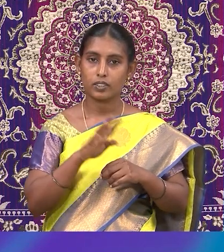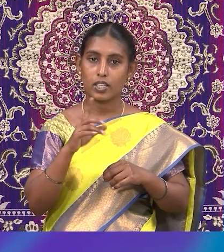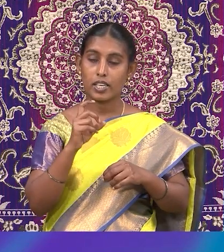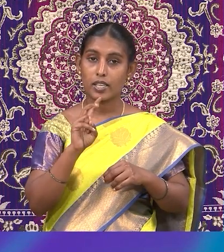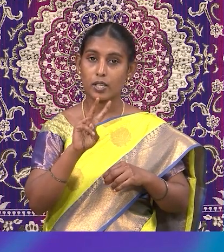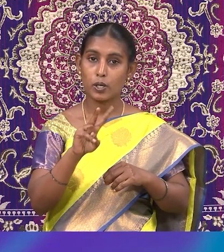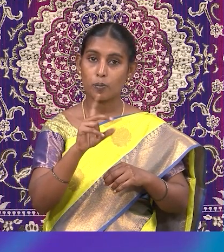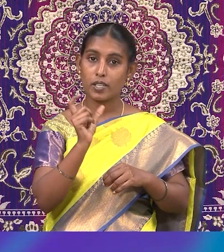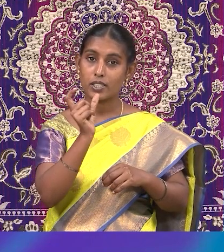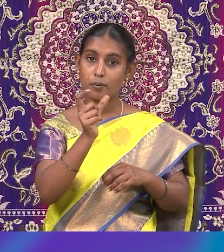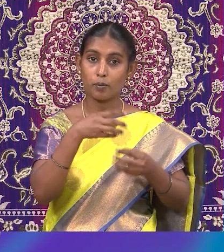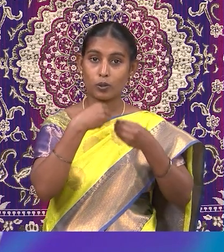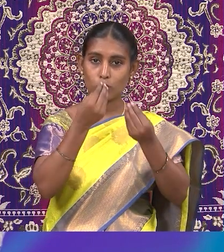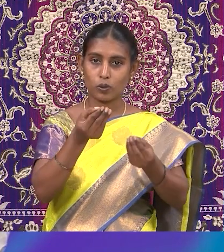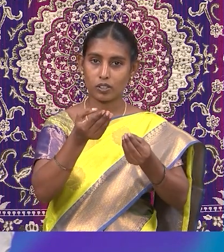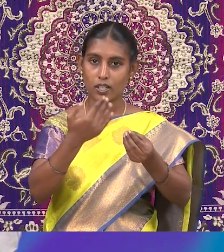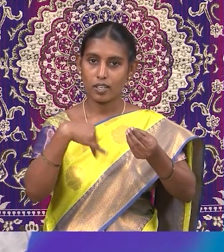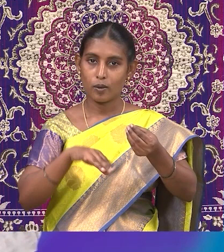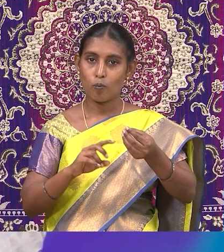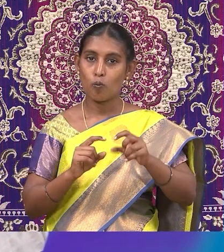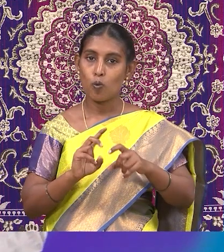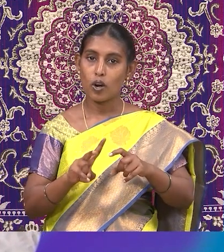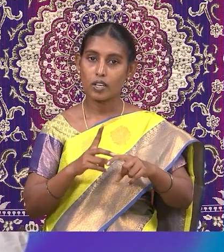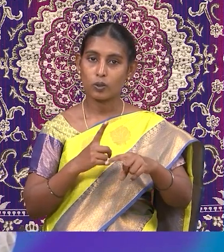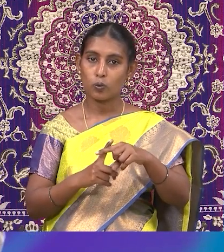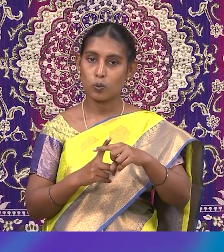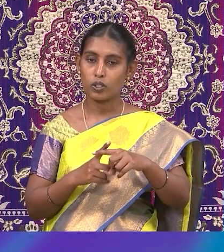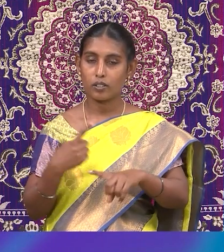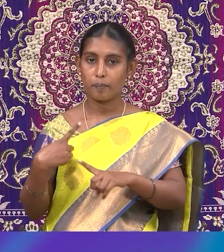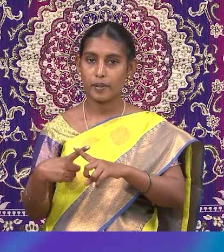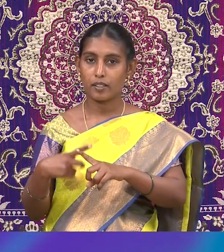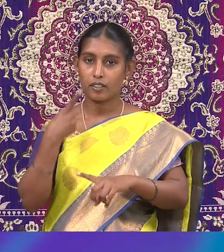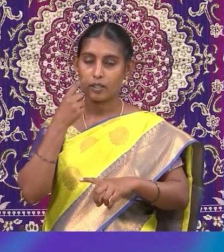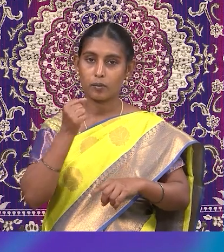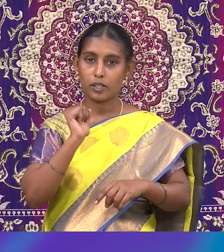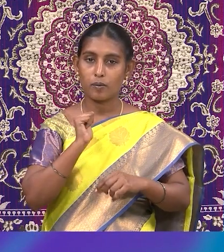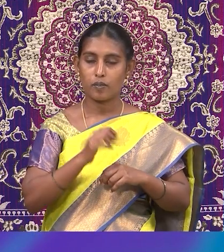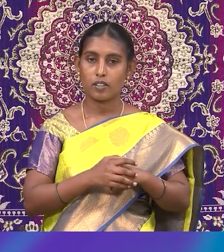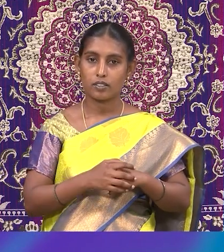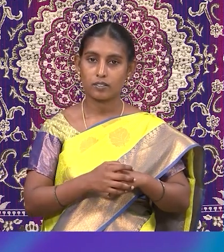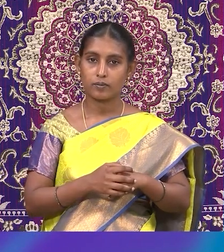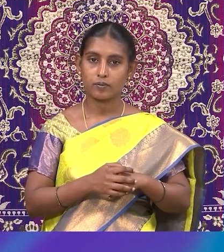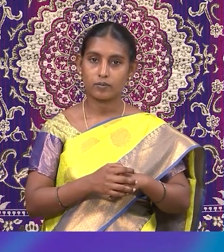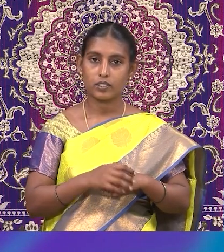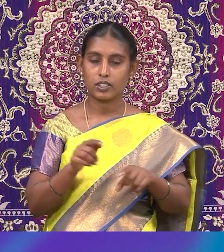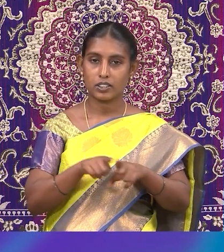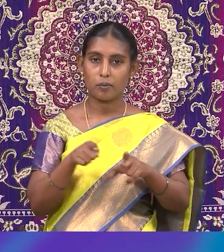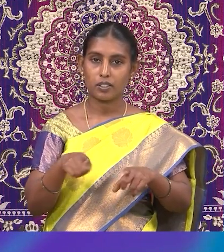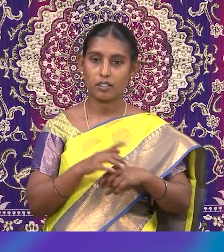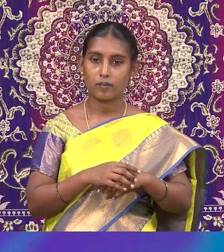இருபடி சமன்பாடு கொடுக்கப்பட்டால் மூலங்களின் கூடுதலும் பெருக்கற்பலனும் எவ்வாறு கண்டுபிடிக்க வேண்டும், இதுதான்